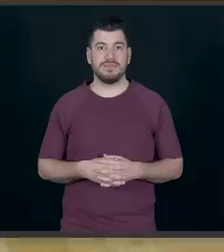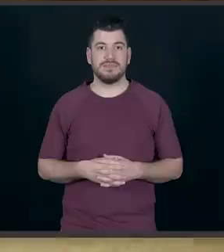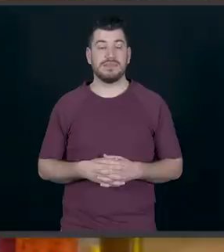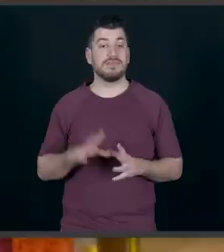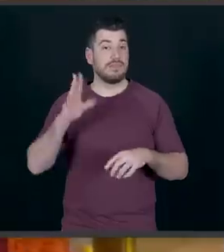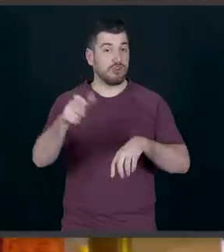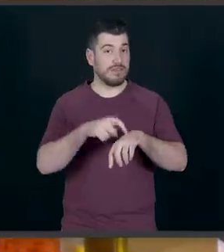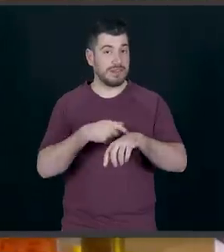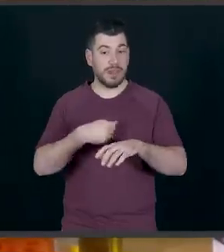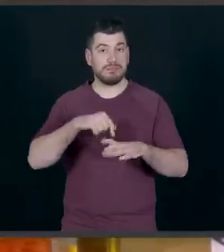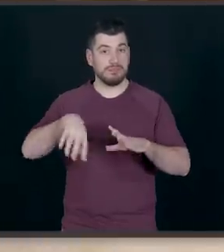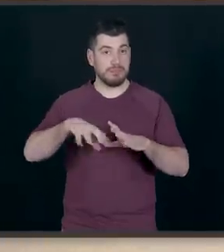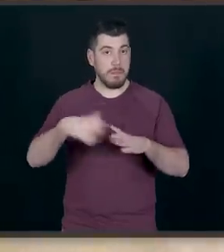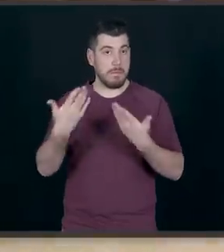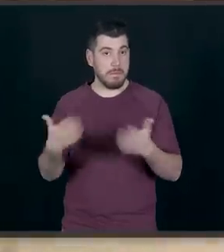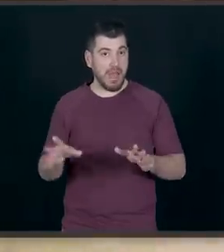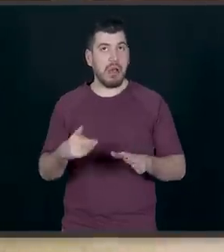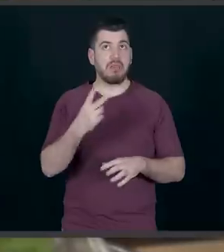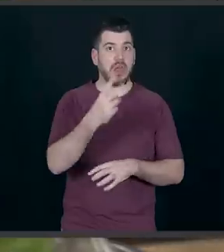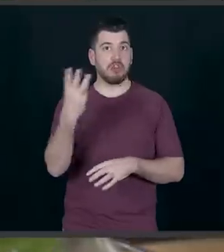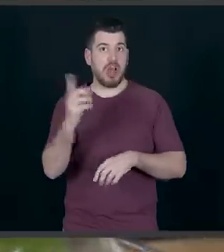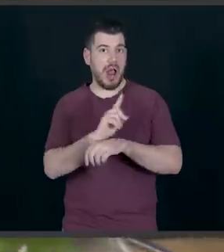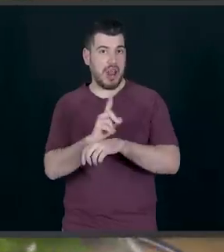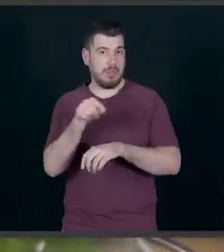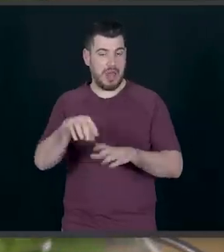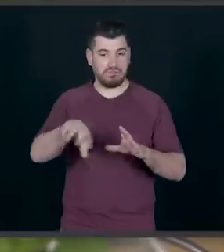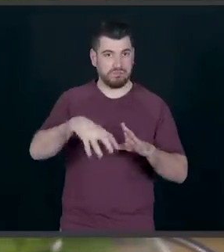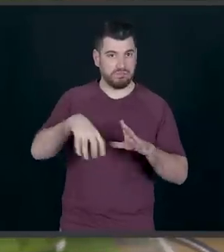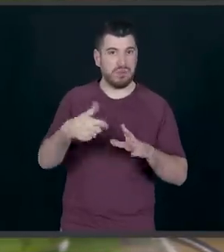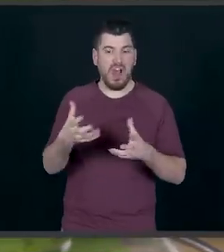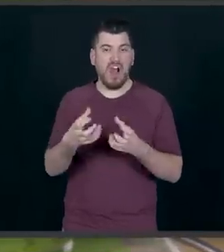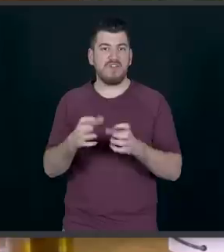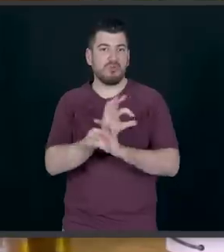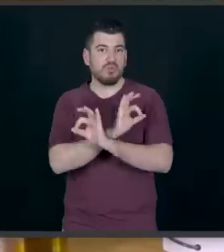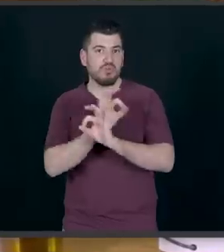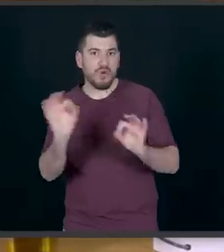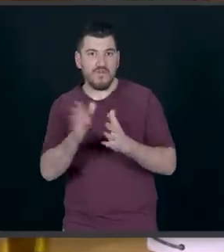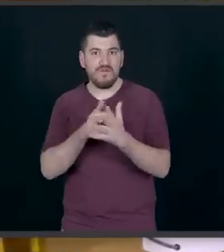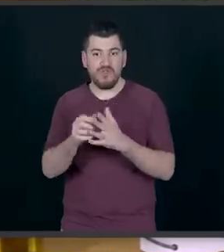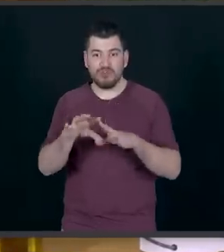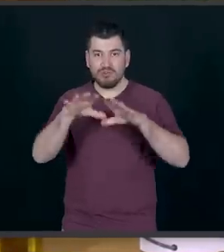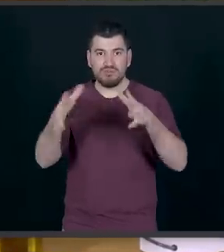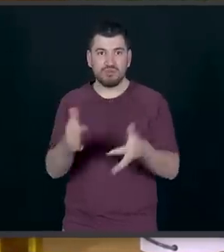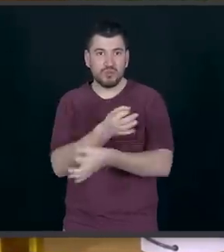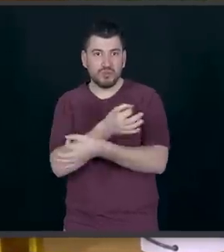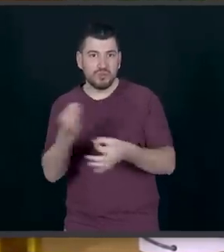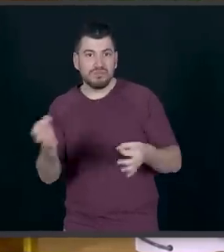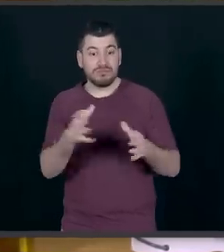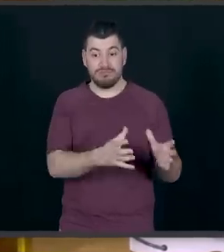Ως τώρα έχω χτυπήσει 2-3 λεπτάκια στο μίξερ, έχει αφρατέψει πάρα πολύ καλά το βούτυρο. Θα βγάλετε το γκάδο του